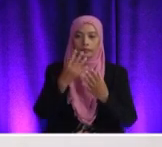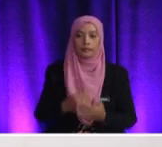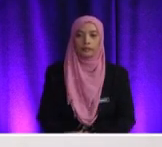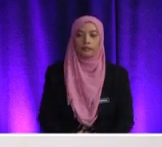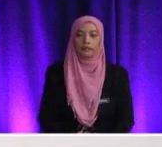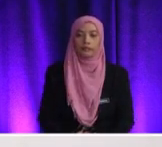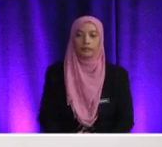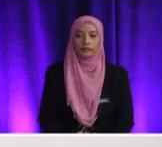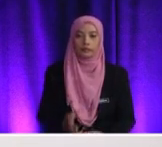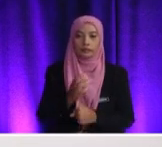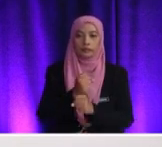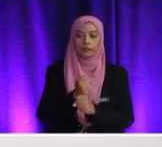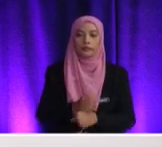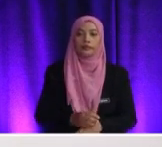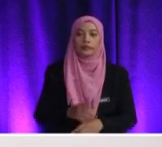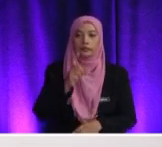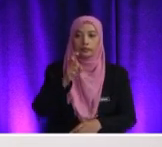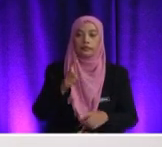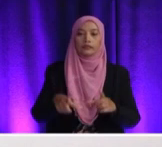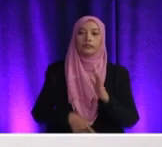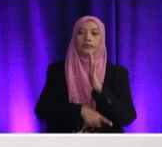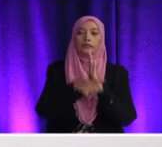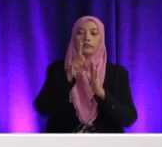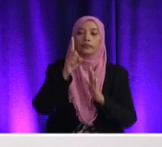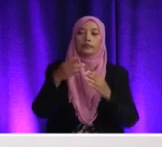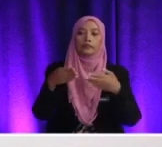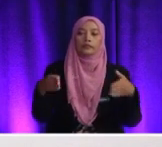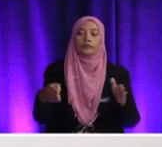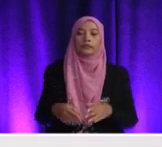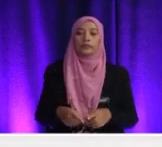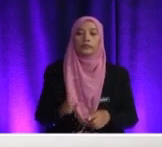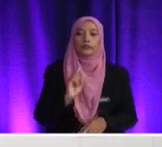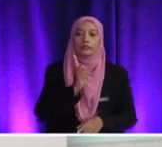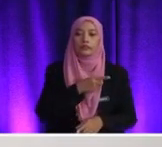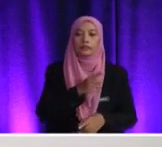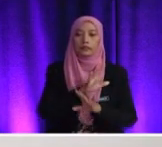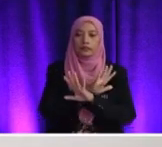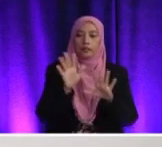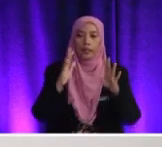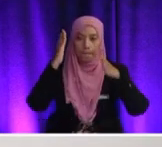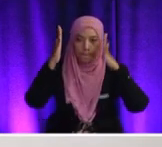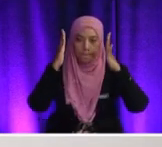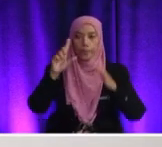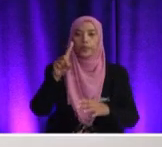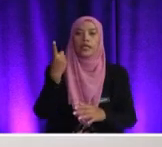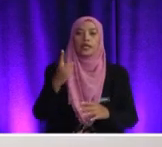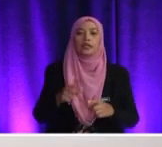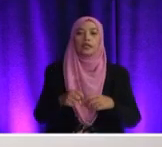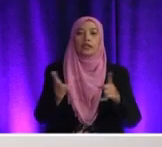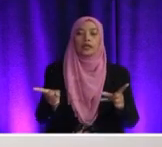dalam menguasai lebih daripada satu base kita bukan saja mempelajari bahasa Melayu saja malahan kita juga hendaklah